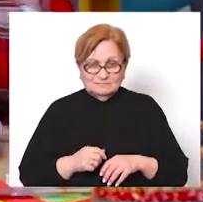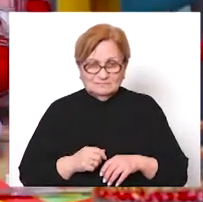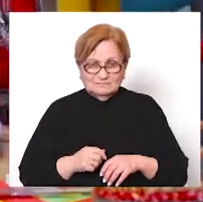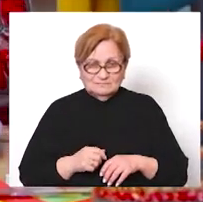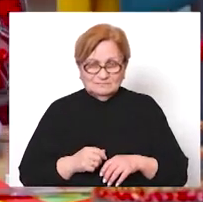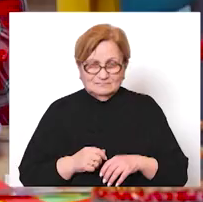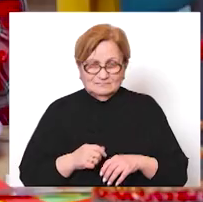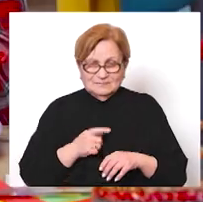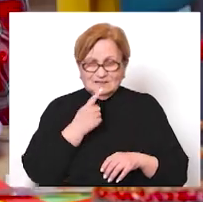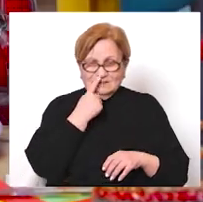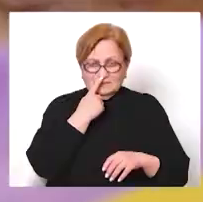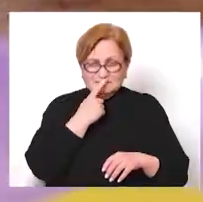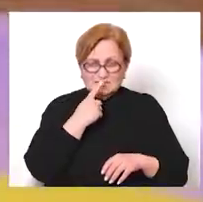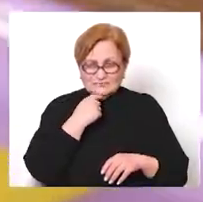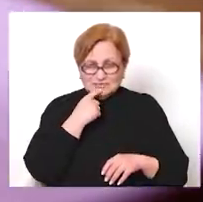ესე